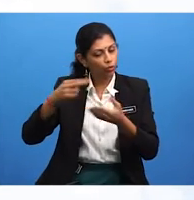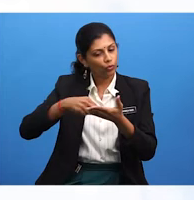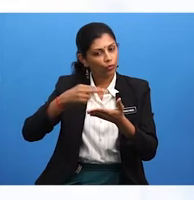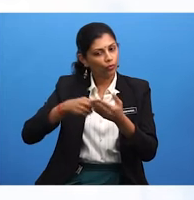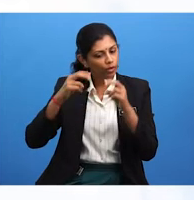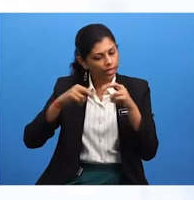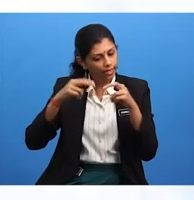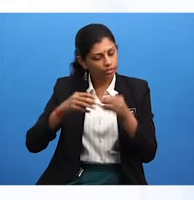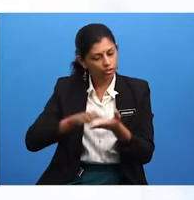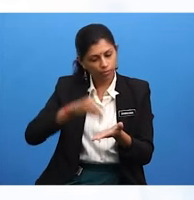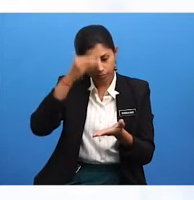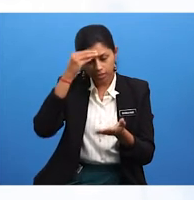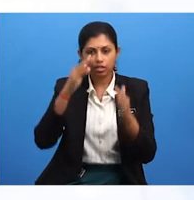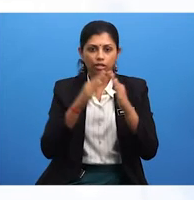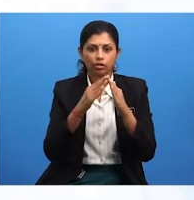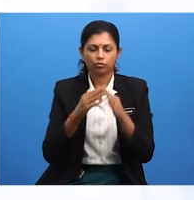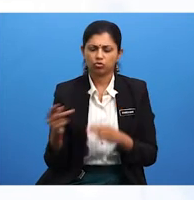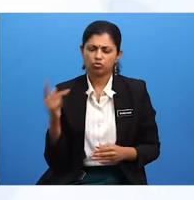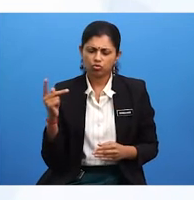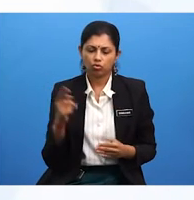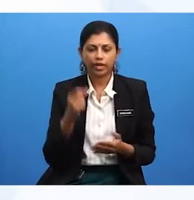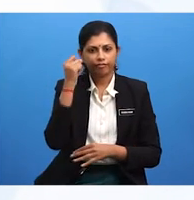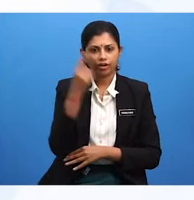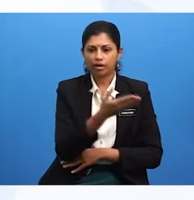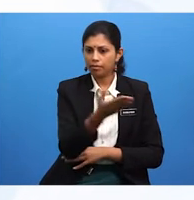untuk mengukuhkan lagi kefahaman murid-murid.